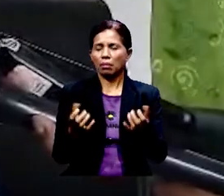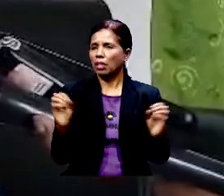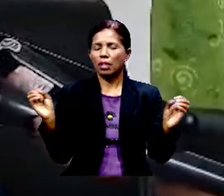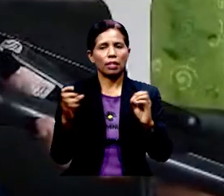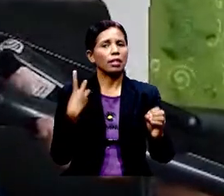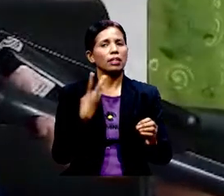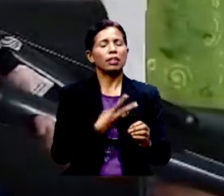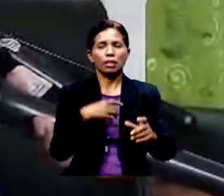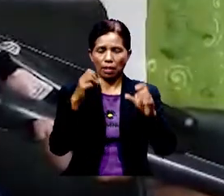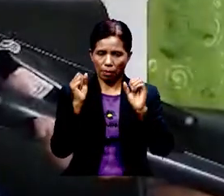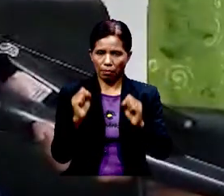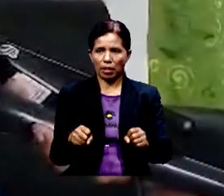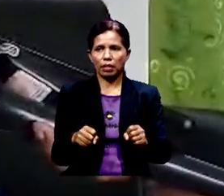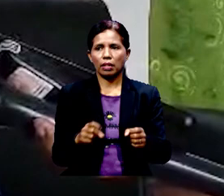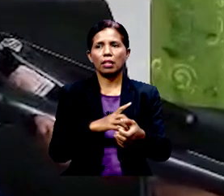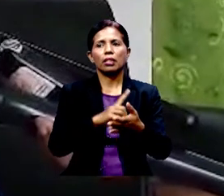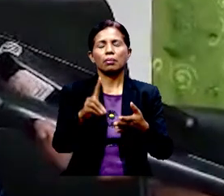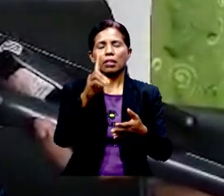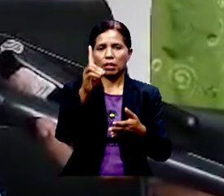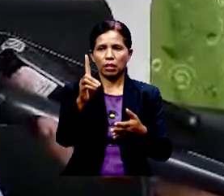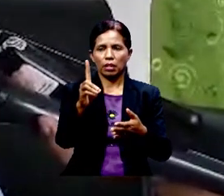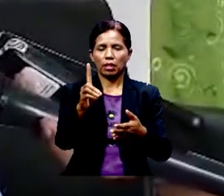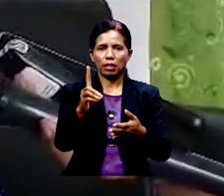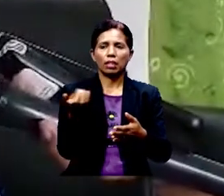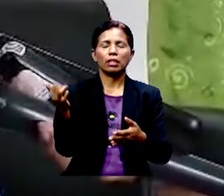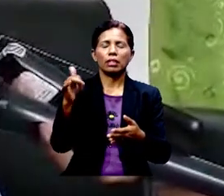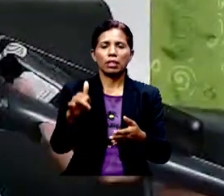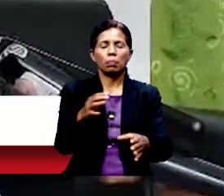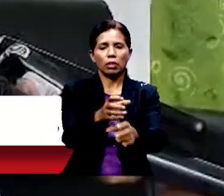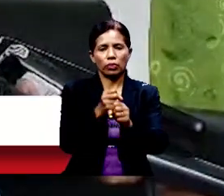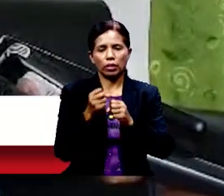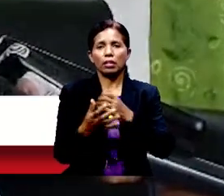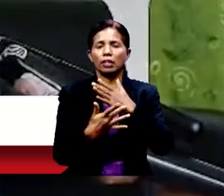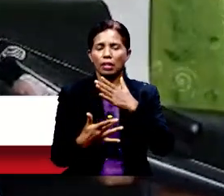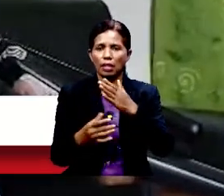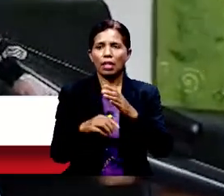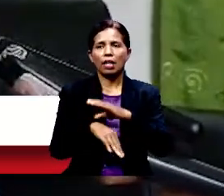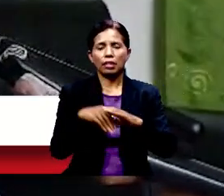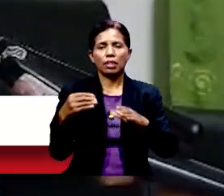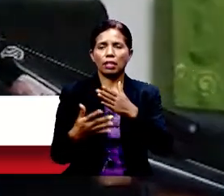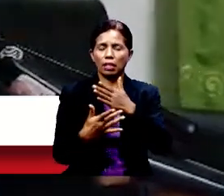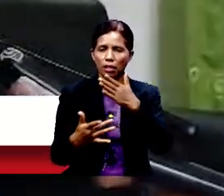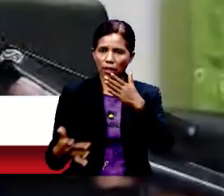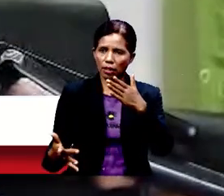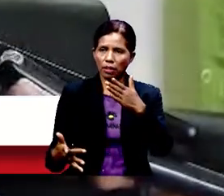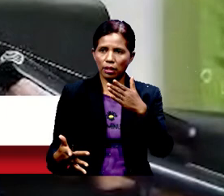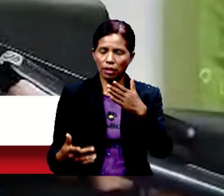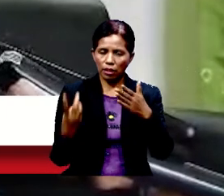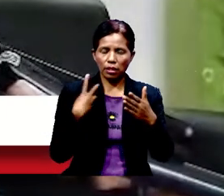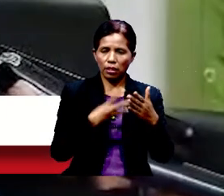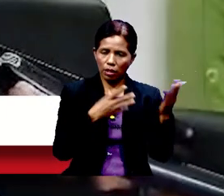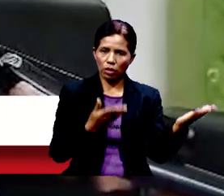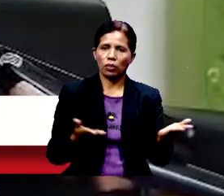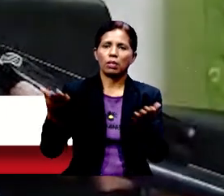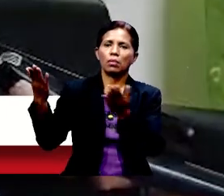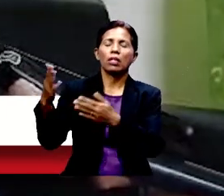bele semana ideni lara na sa sira ma sa iran rumane ita bele refere ba han give ni para